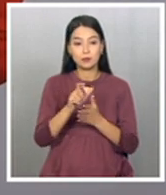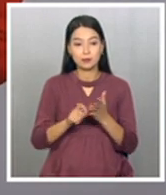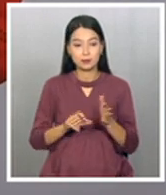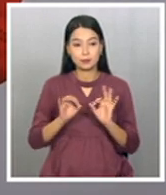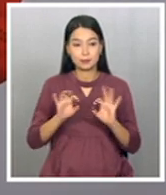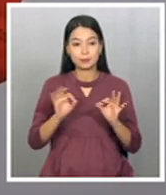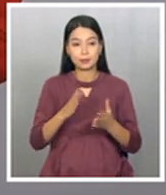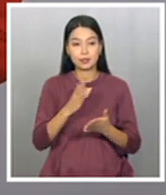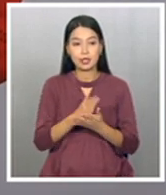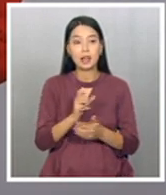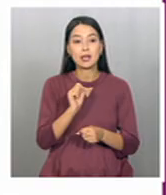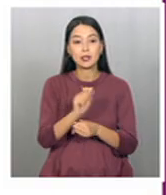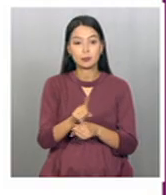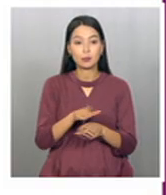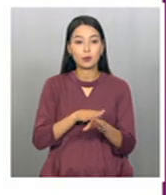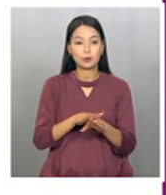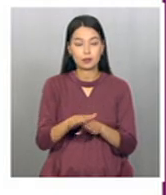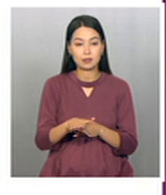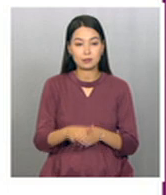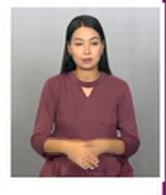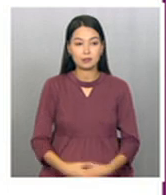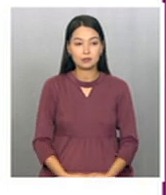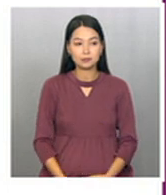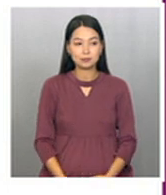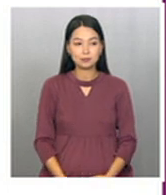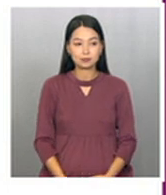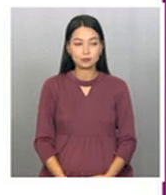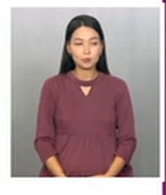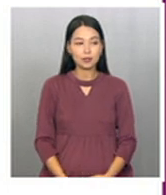Оқушылар, тапсырманы орындаңыздар.